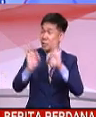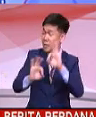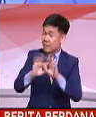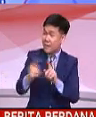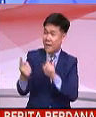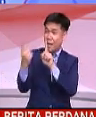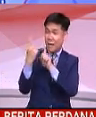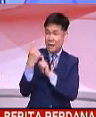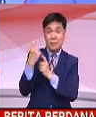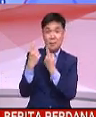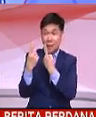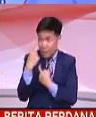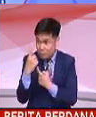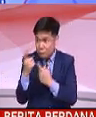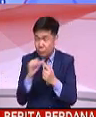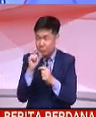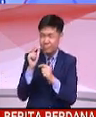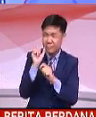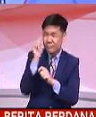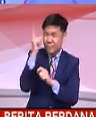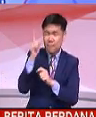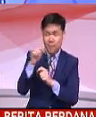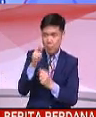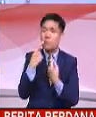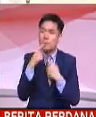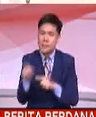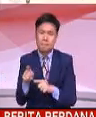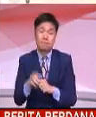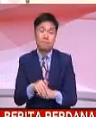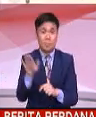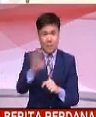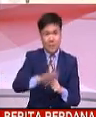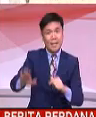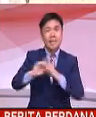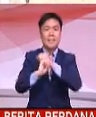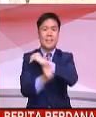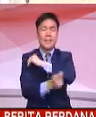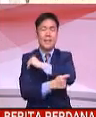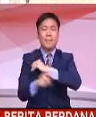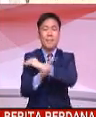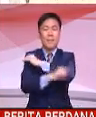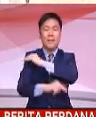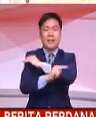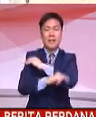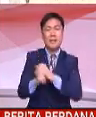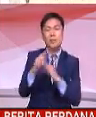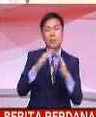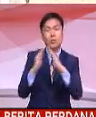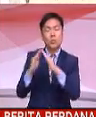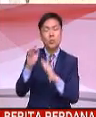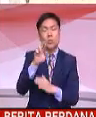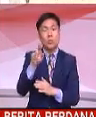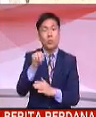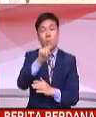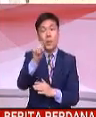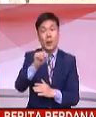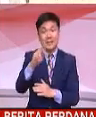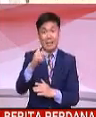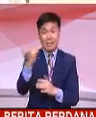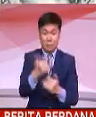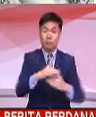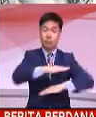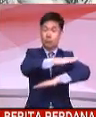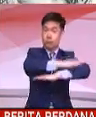ada perkara berbangkit berhubung vaksin. Di ibu negara, penduduk sekitar Taman Negara Bandar Tun Razak berpeluang mendaftar sejak